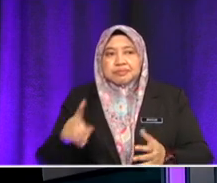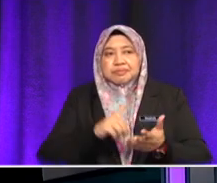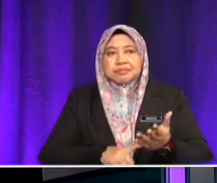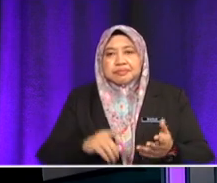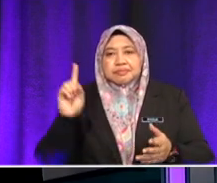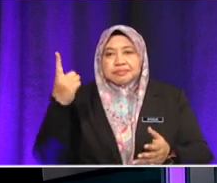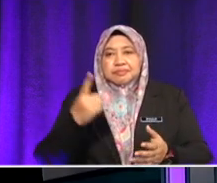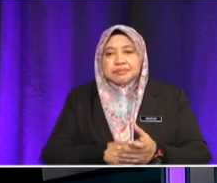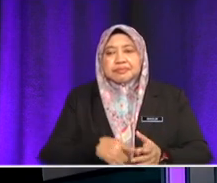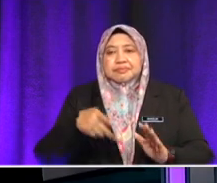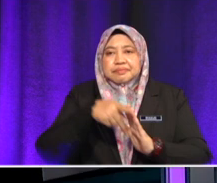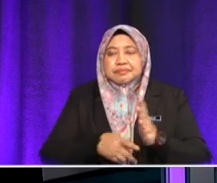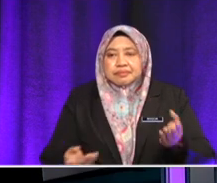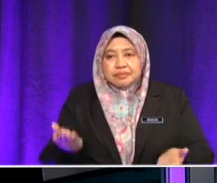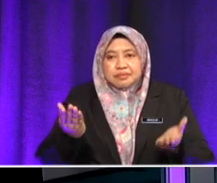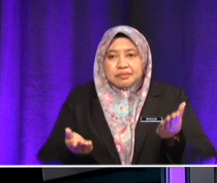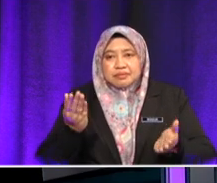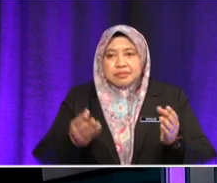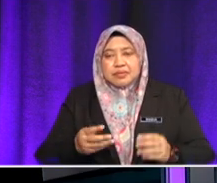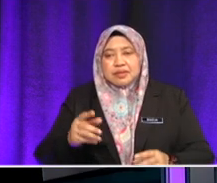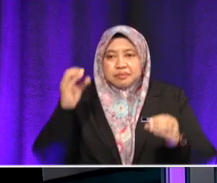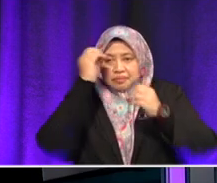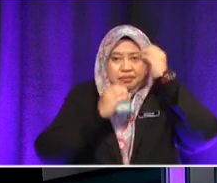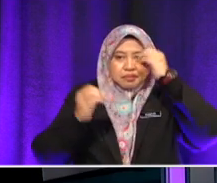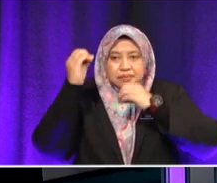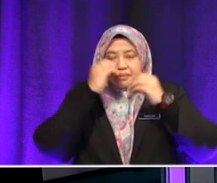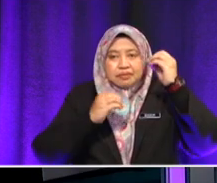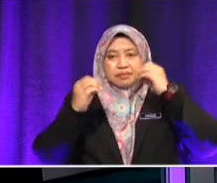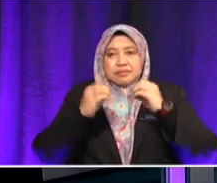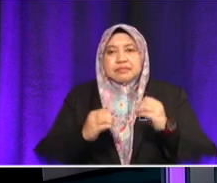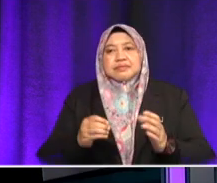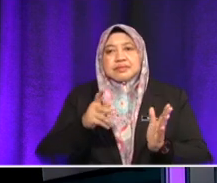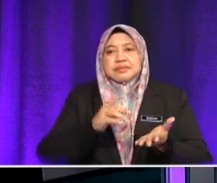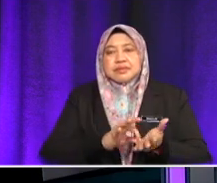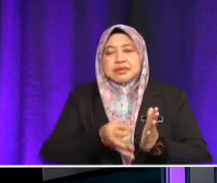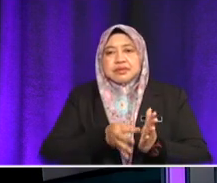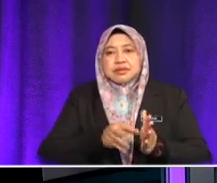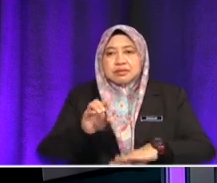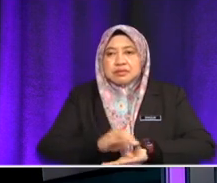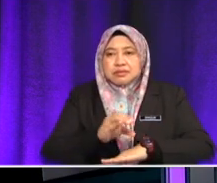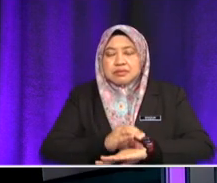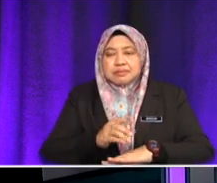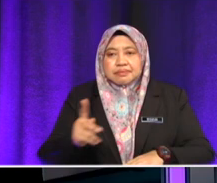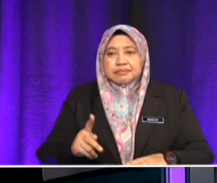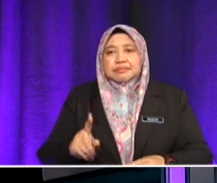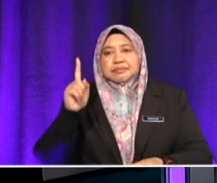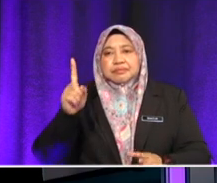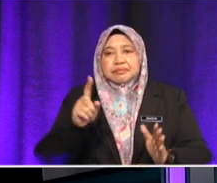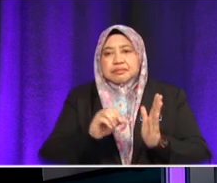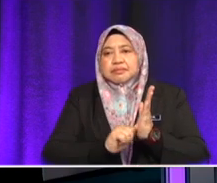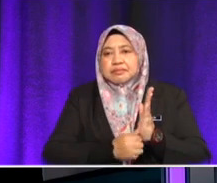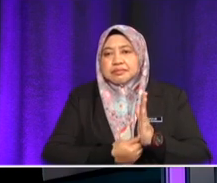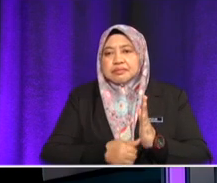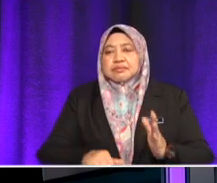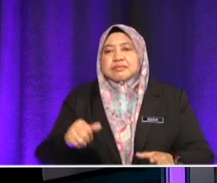pertimbangan melalui pemerhatian dan sebagainya sewaktu pencak silat akan digunakan sebagai satu asas kepada